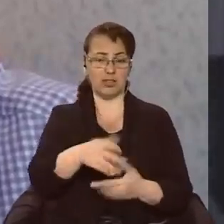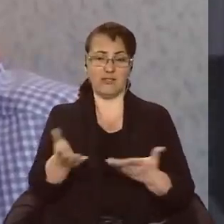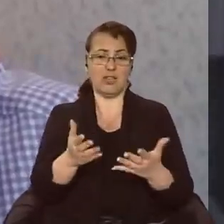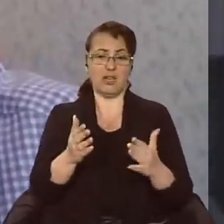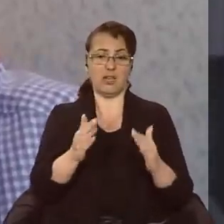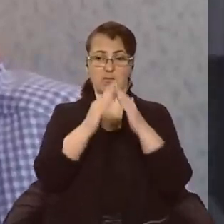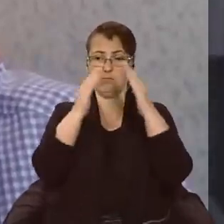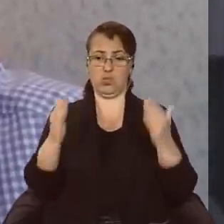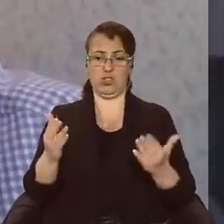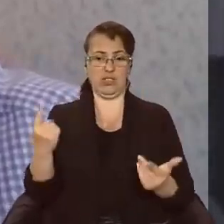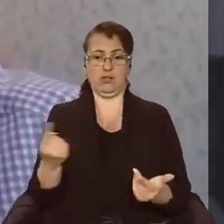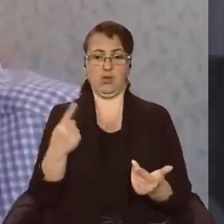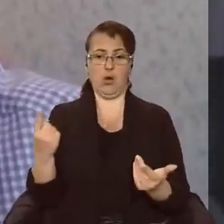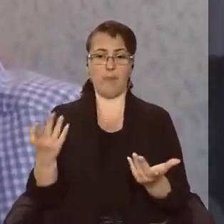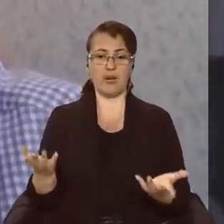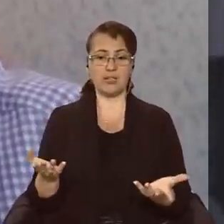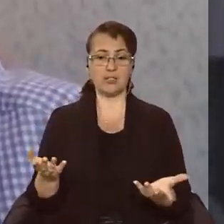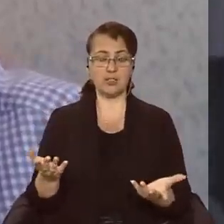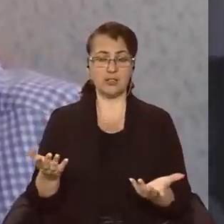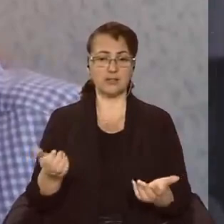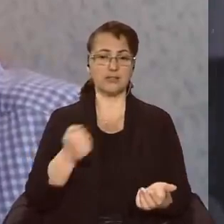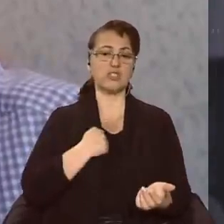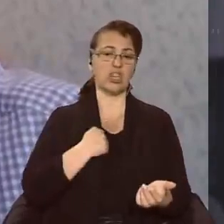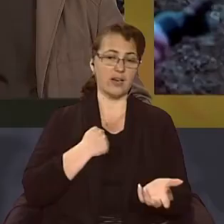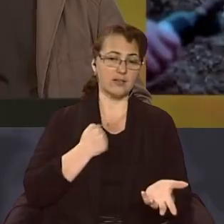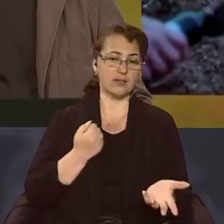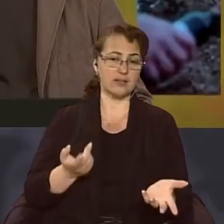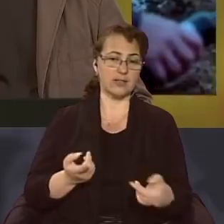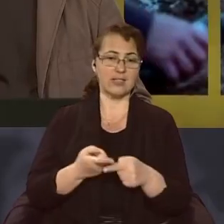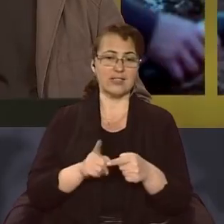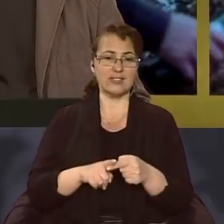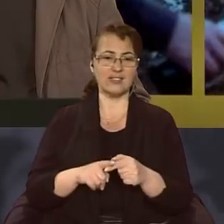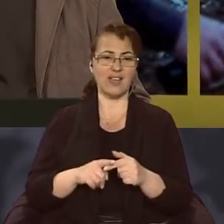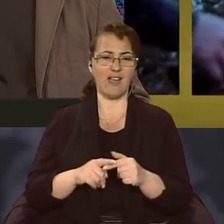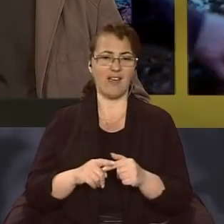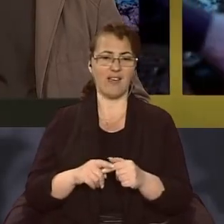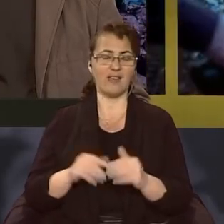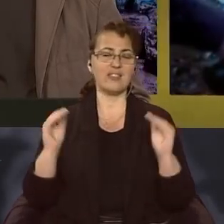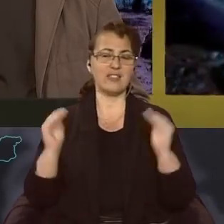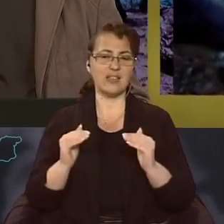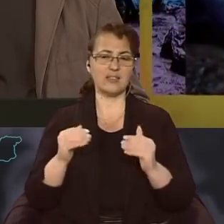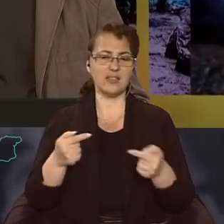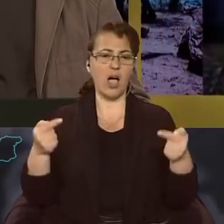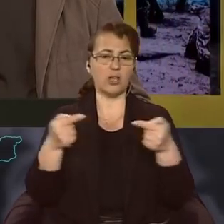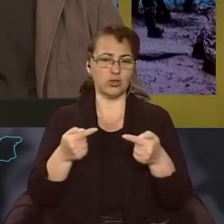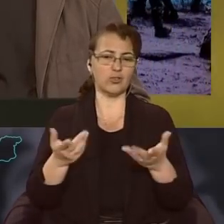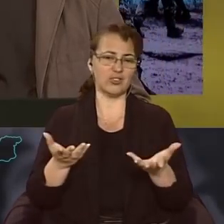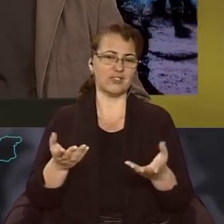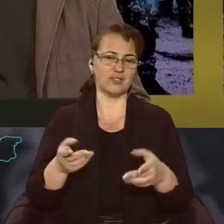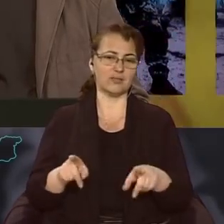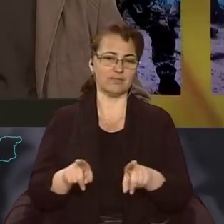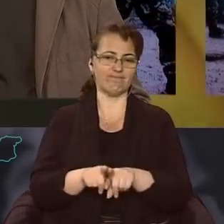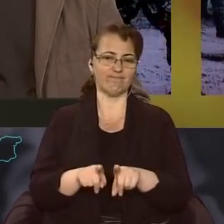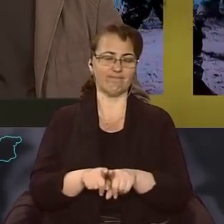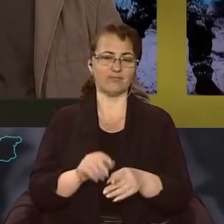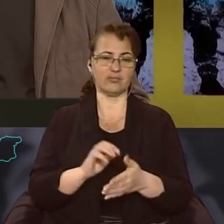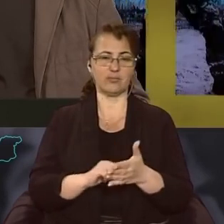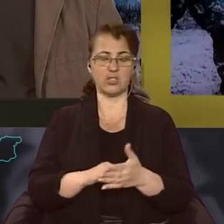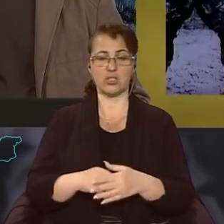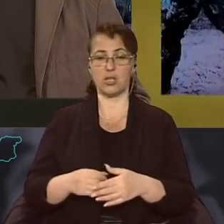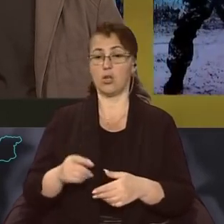помешкання цивільне. На жаль, це низька точність, ось вона вносить ось такі корективи. Але казати, що